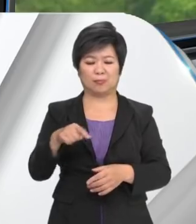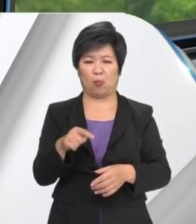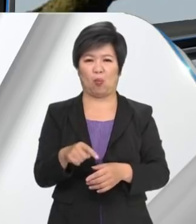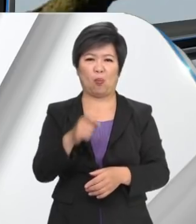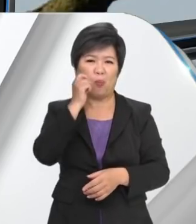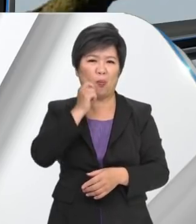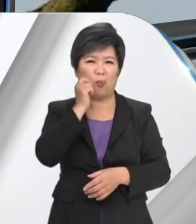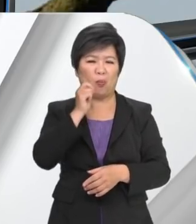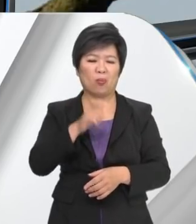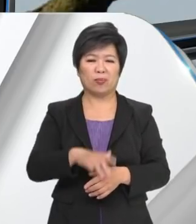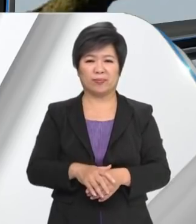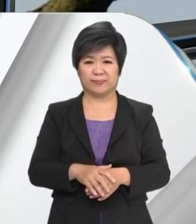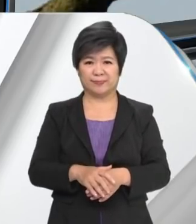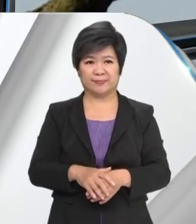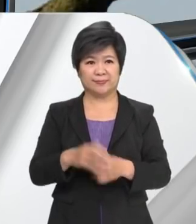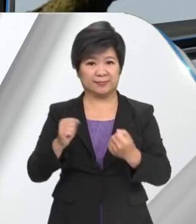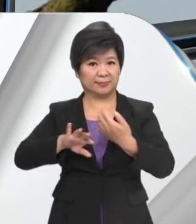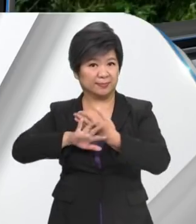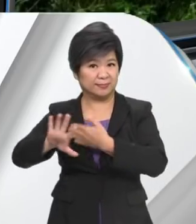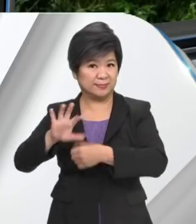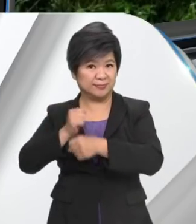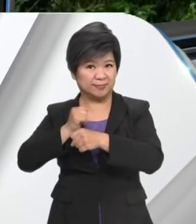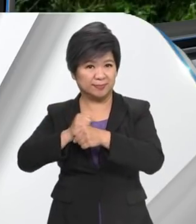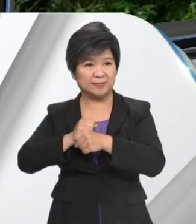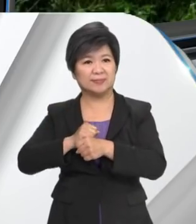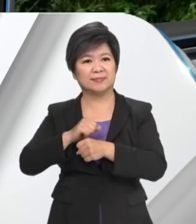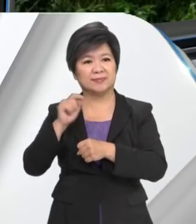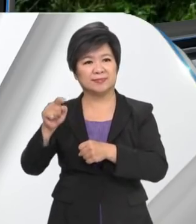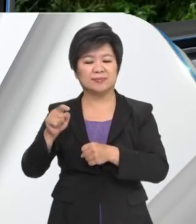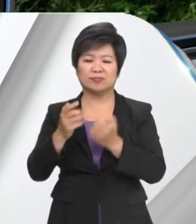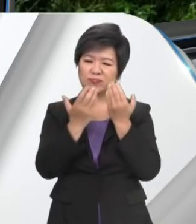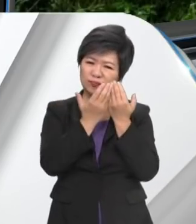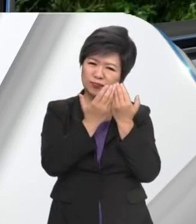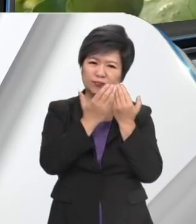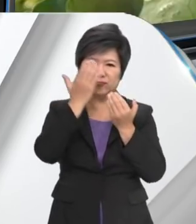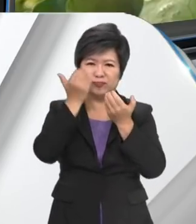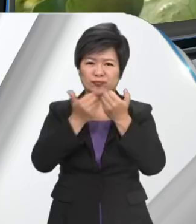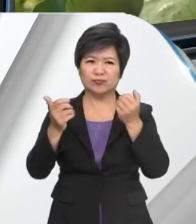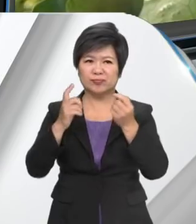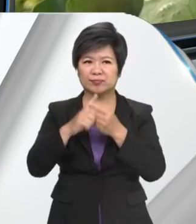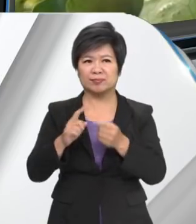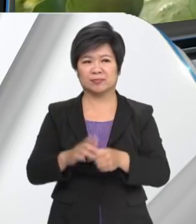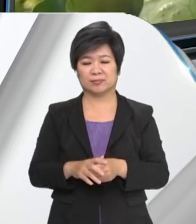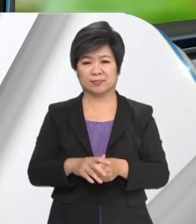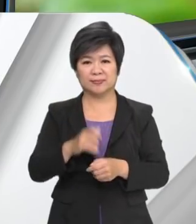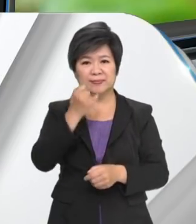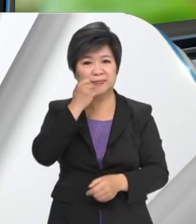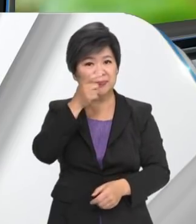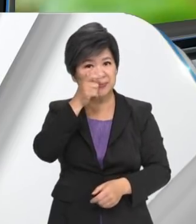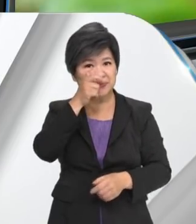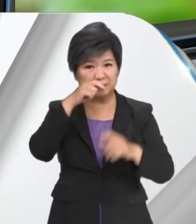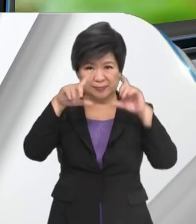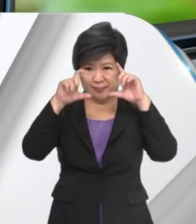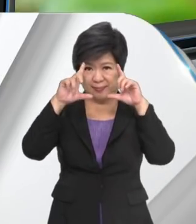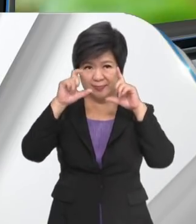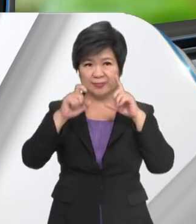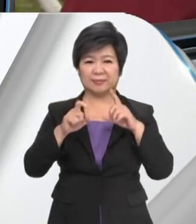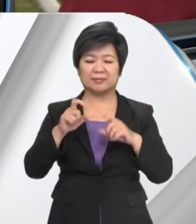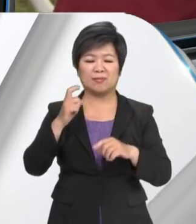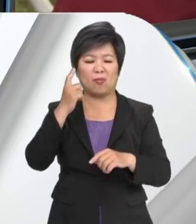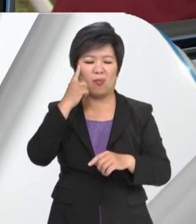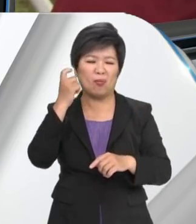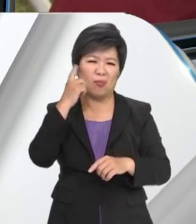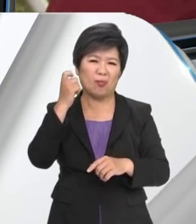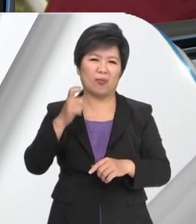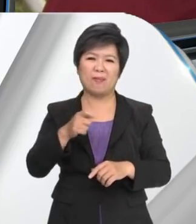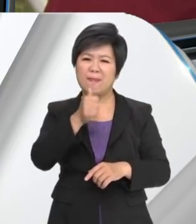享。不但像对外地做些某些特殊的头份人，透过其的相片修改思想